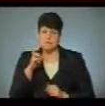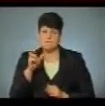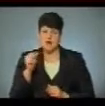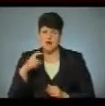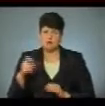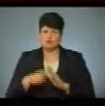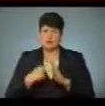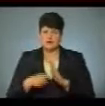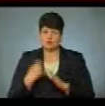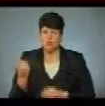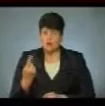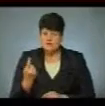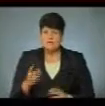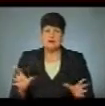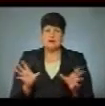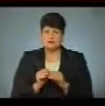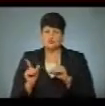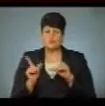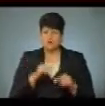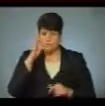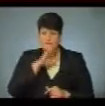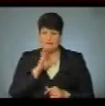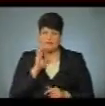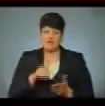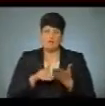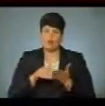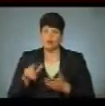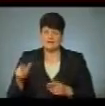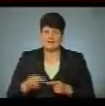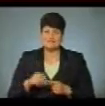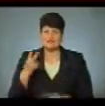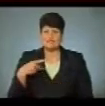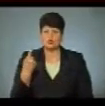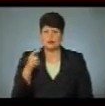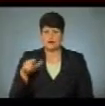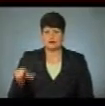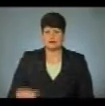Донецької області. Разом з ними їдуть батьки і волонтери. Загалом це 21 людина.